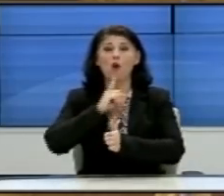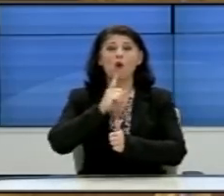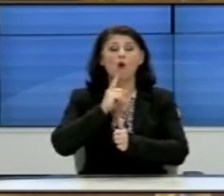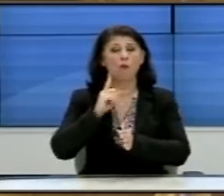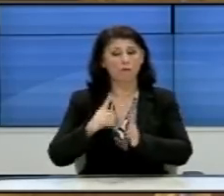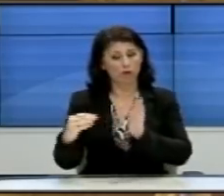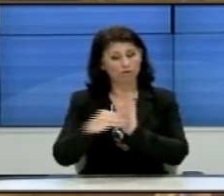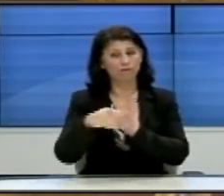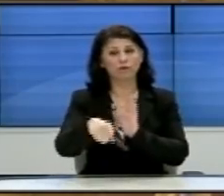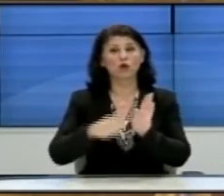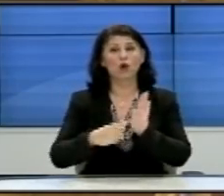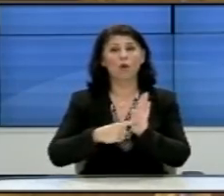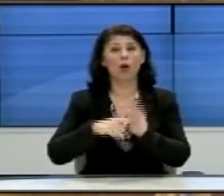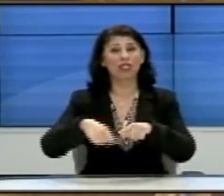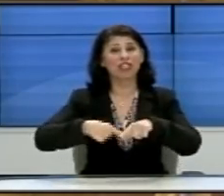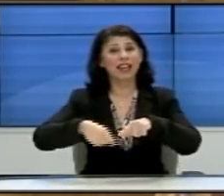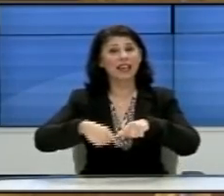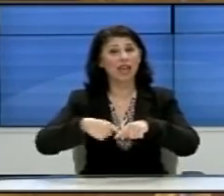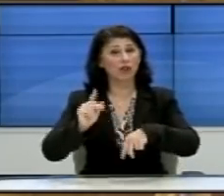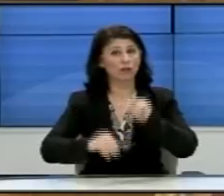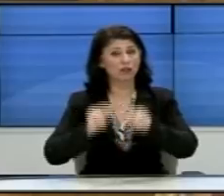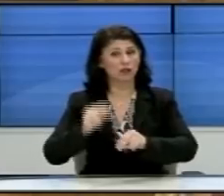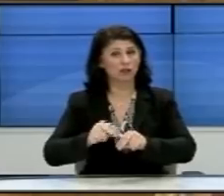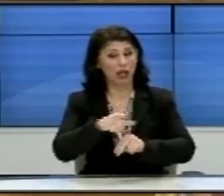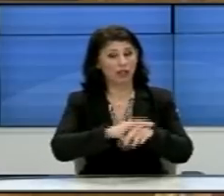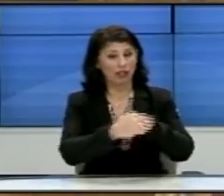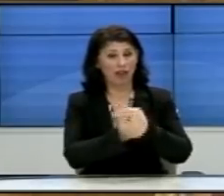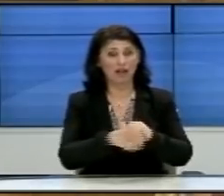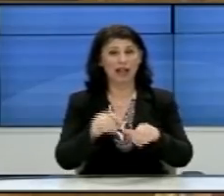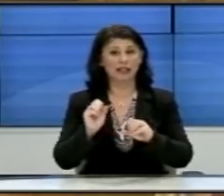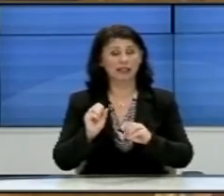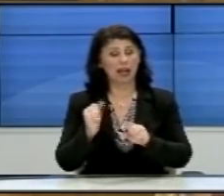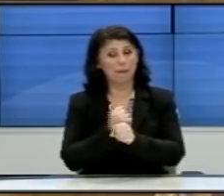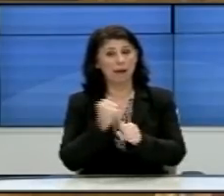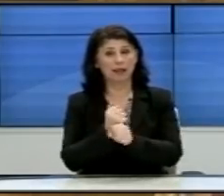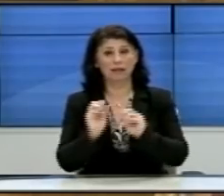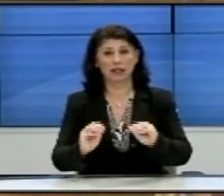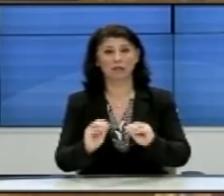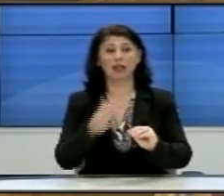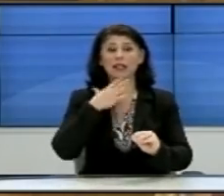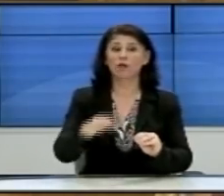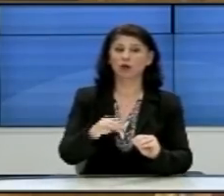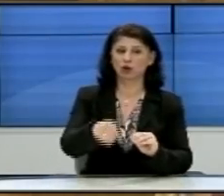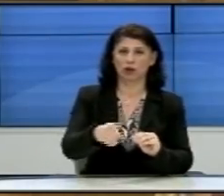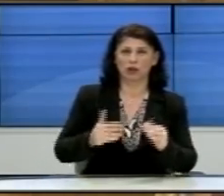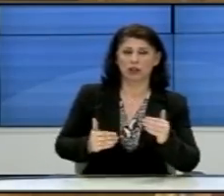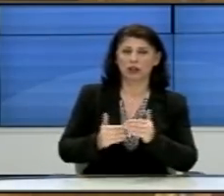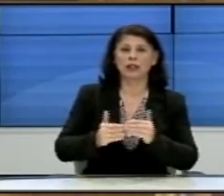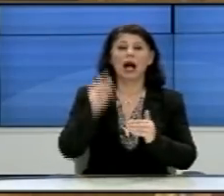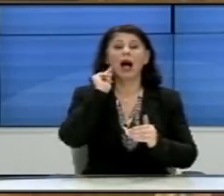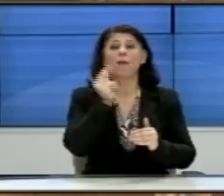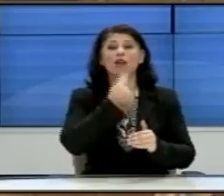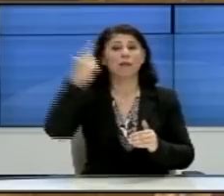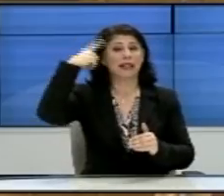Δεκέμβριο. Τόσο πολύ νοιάζεστε για την επαγγελματική εκπαίδευση. Γι' αυτό βάζετε φραγμούς σε παιδιά των